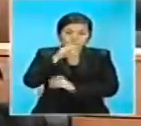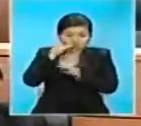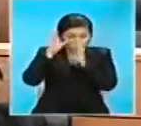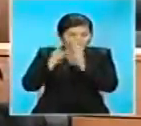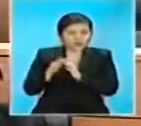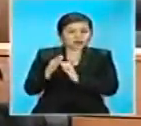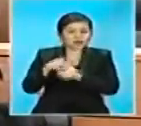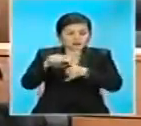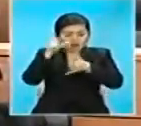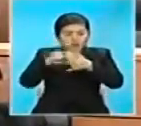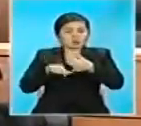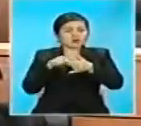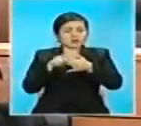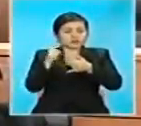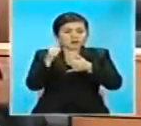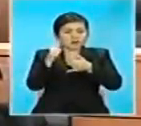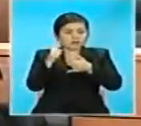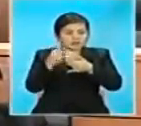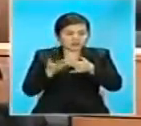นเดียว